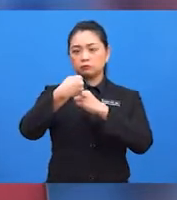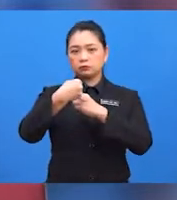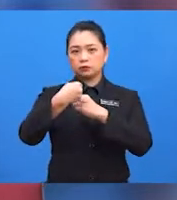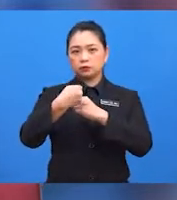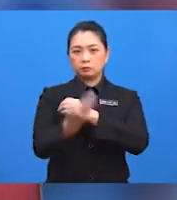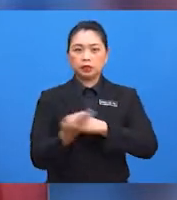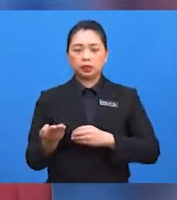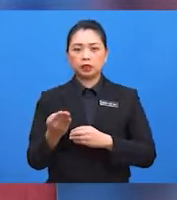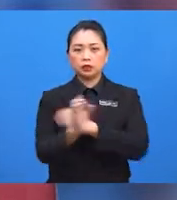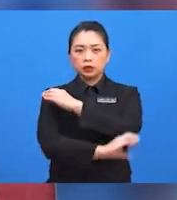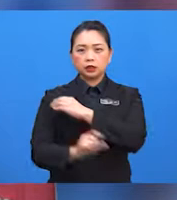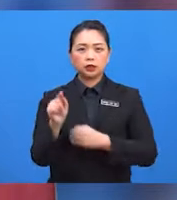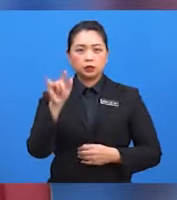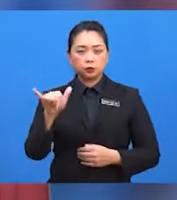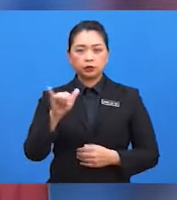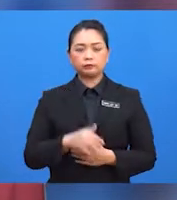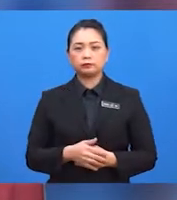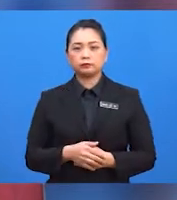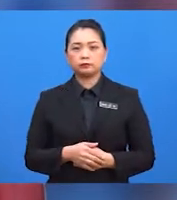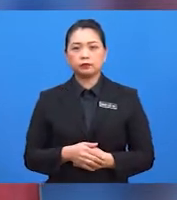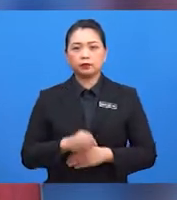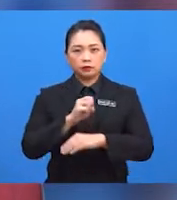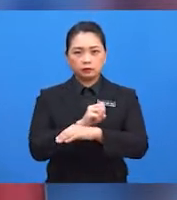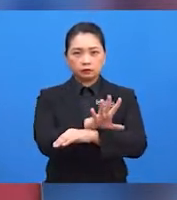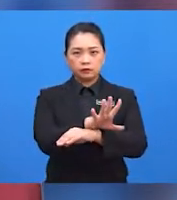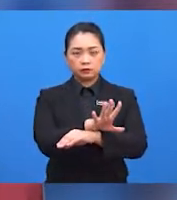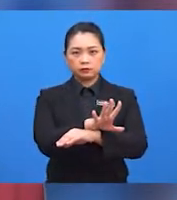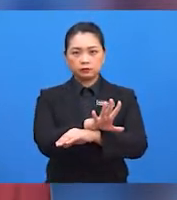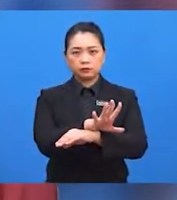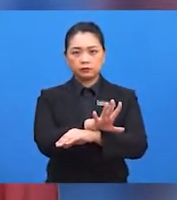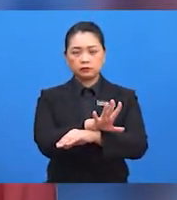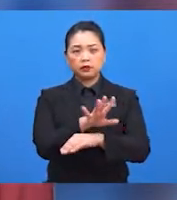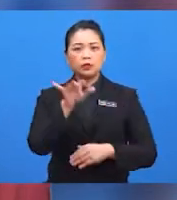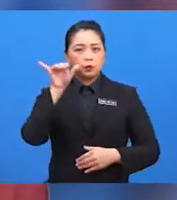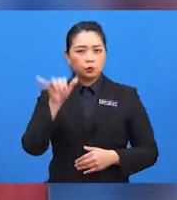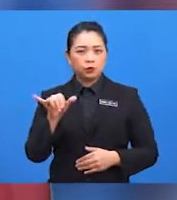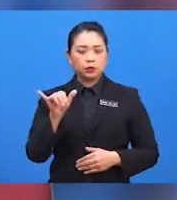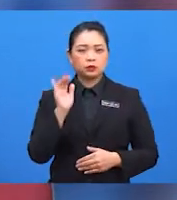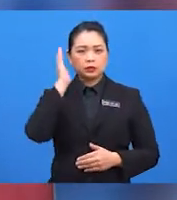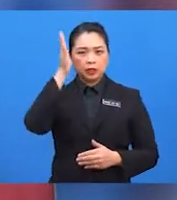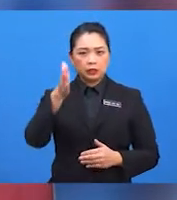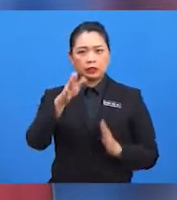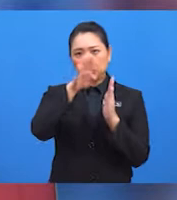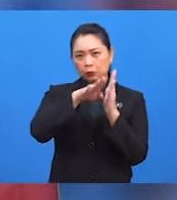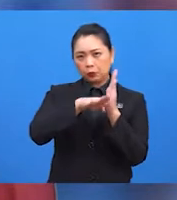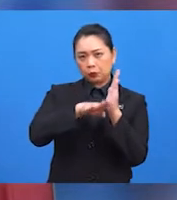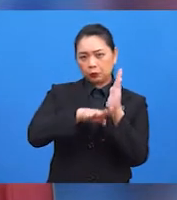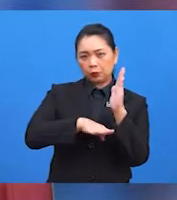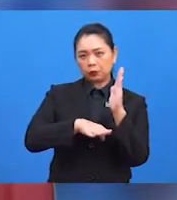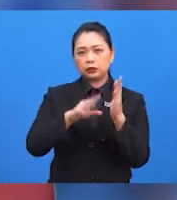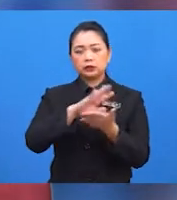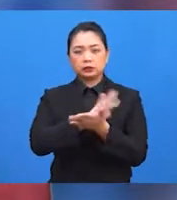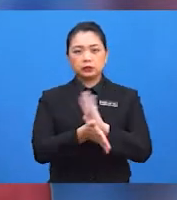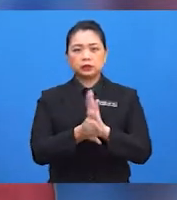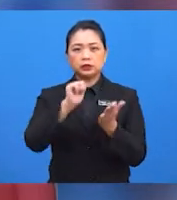Y. Kesannya nilai ekspor negara Y mungkin akan berkurang. Oleh itu, akaun